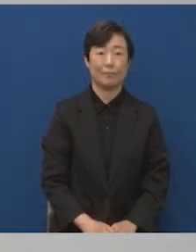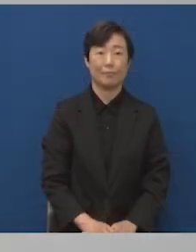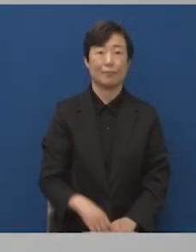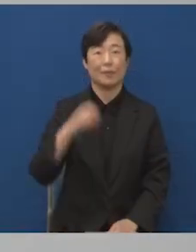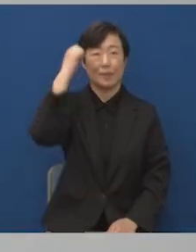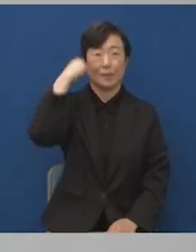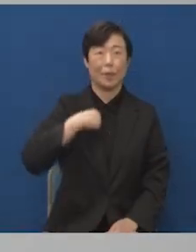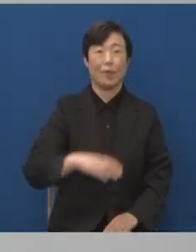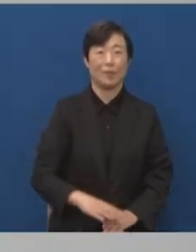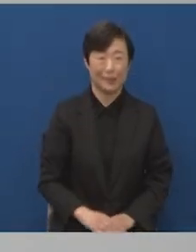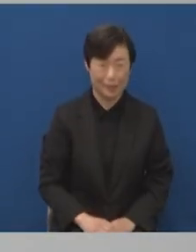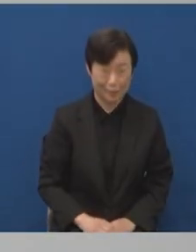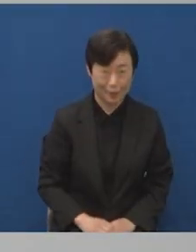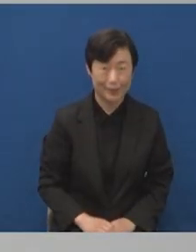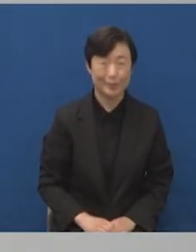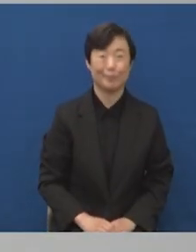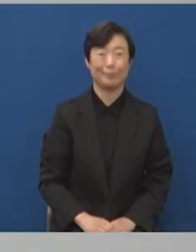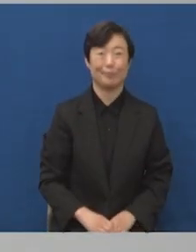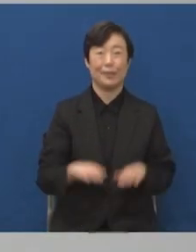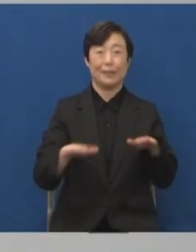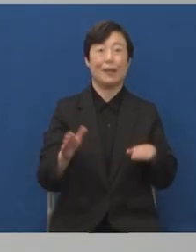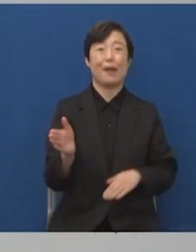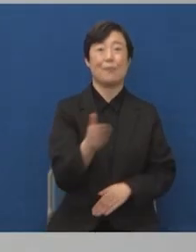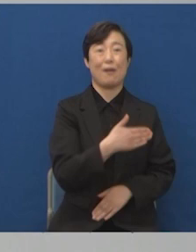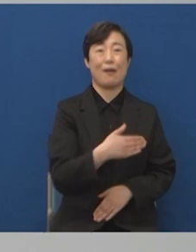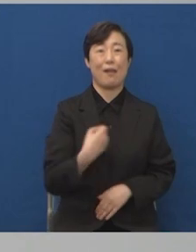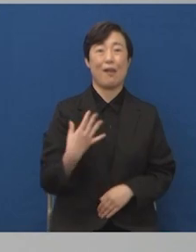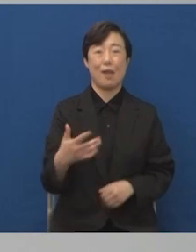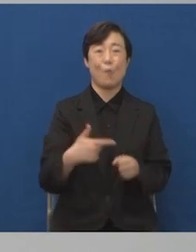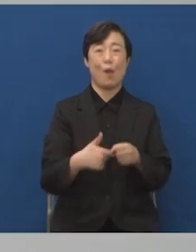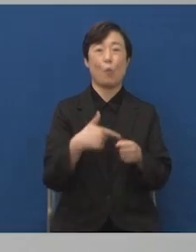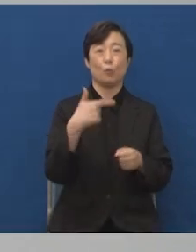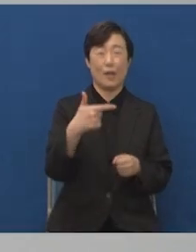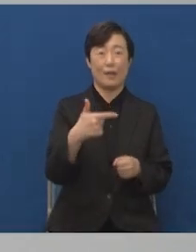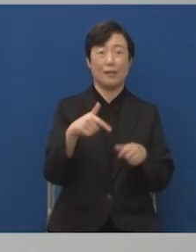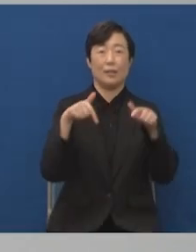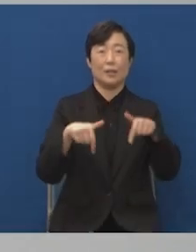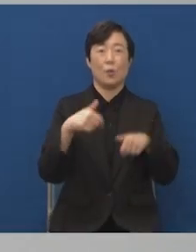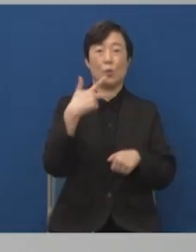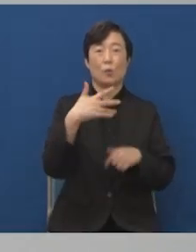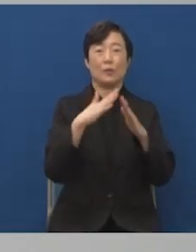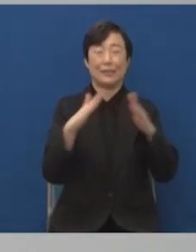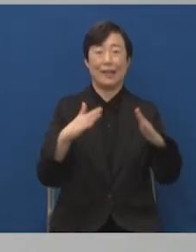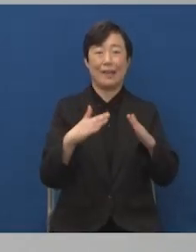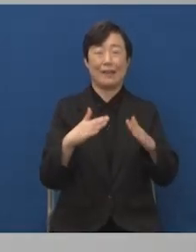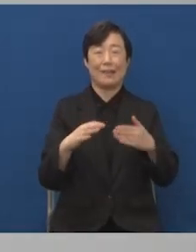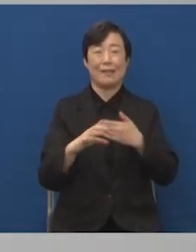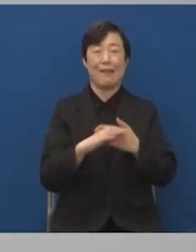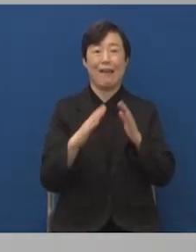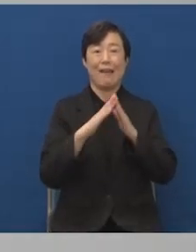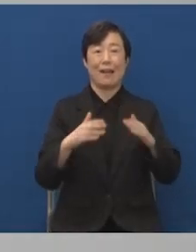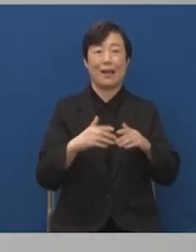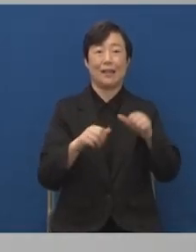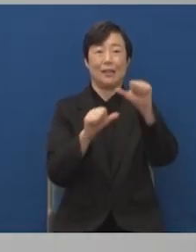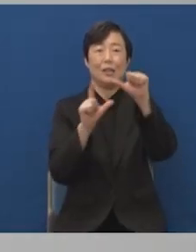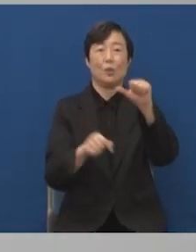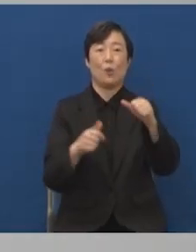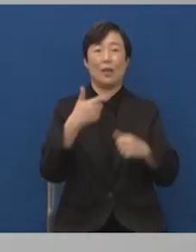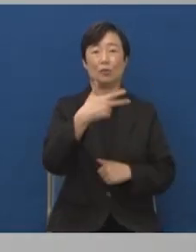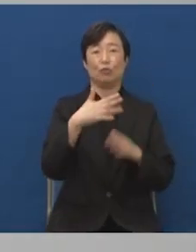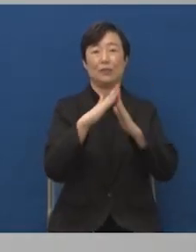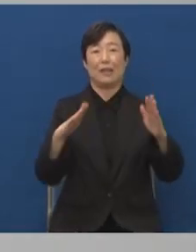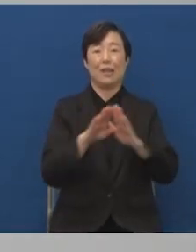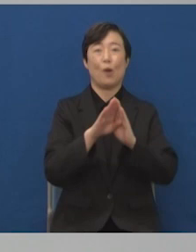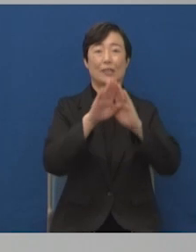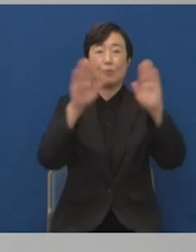おはようございます。ただいまから令和6年京都市会定例会5月市会を開きます。なお